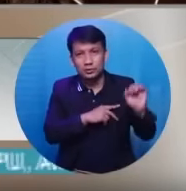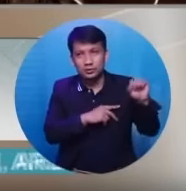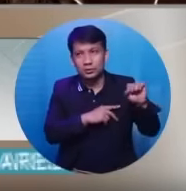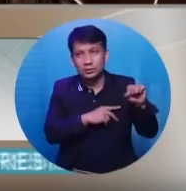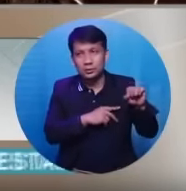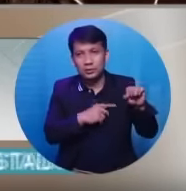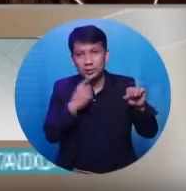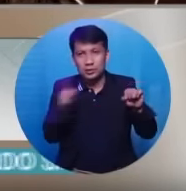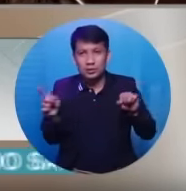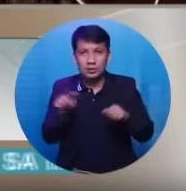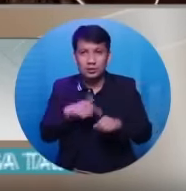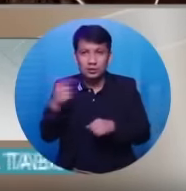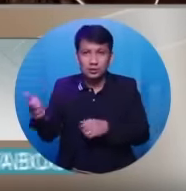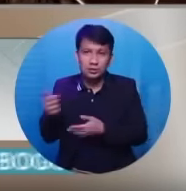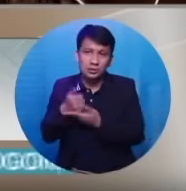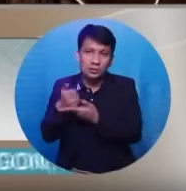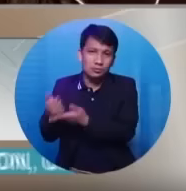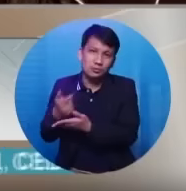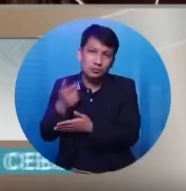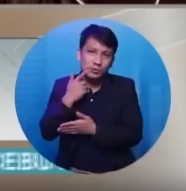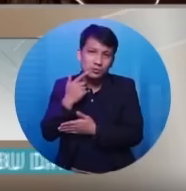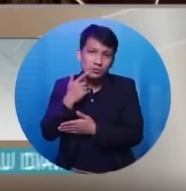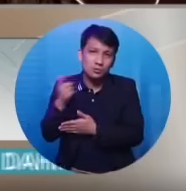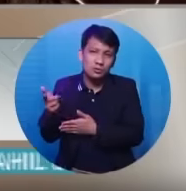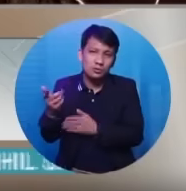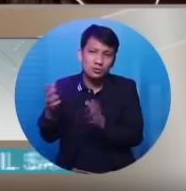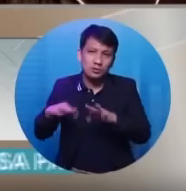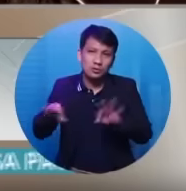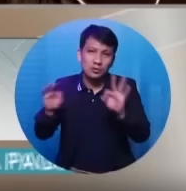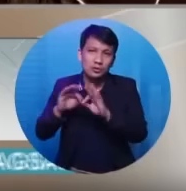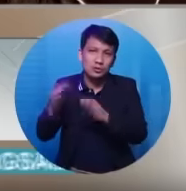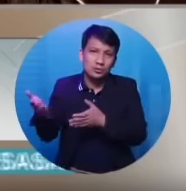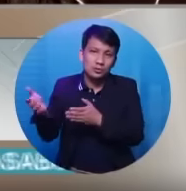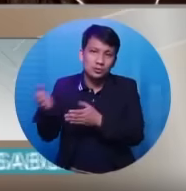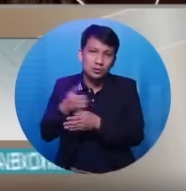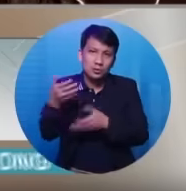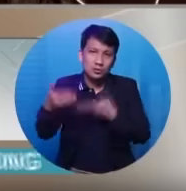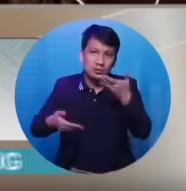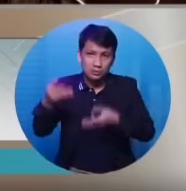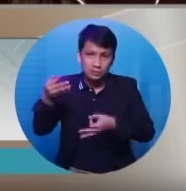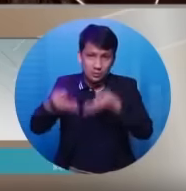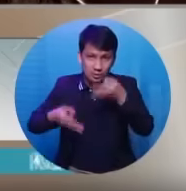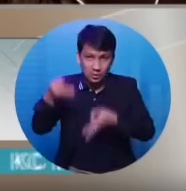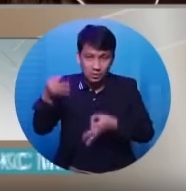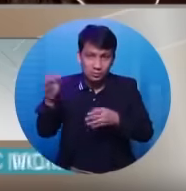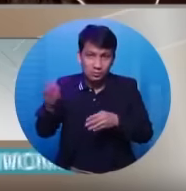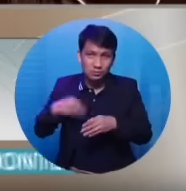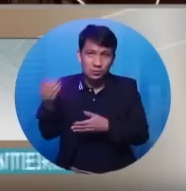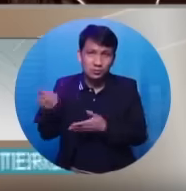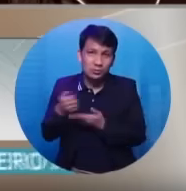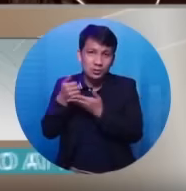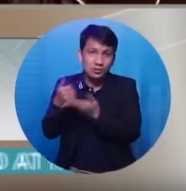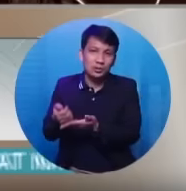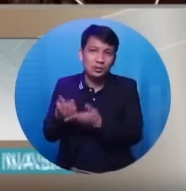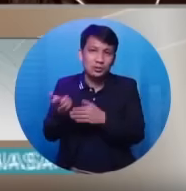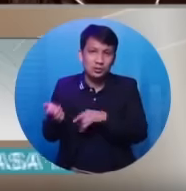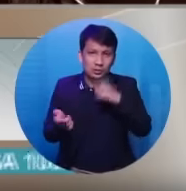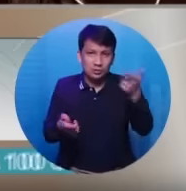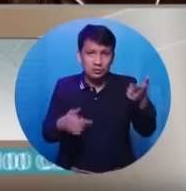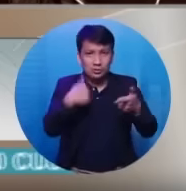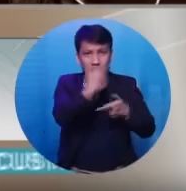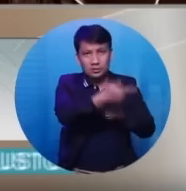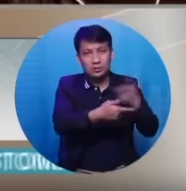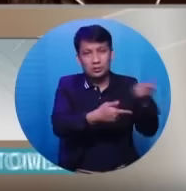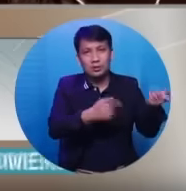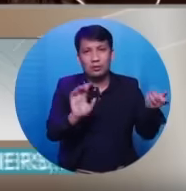sir. Tutulungan po namin tong si Gretchen. Para sa po sir, makakuha ng ustisya. Kung ano po yung nilapit niya sa amin, yun po ibibigay namin tulong. On your part, sir, I'm still